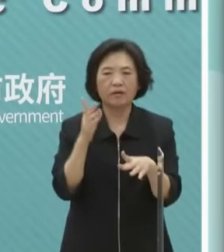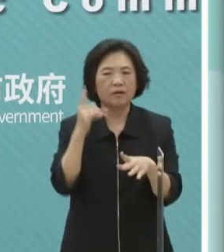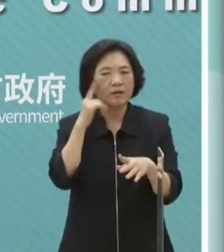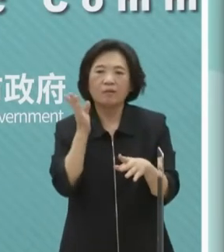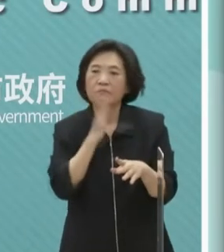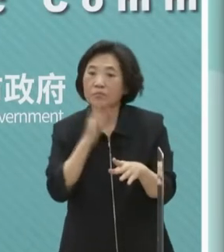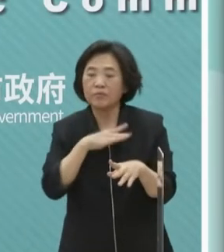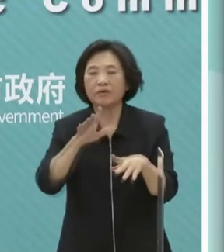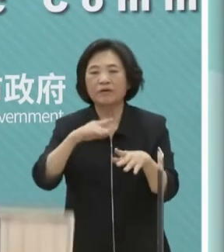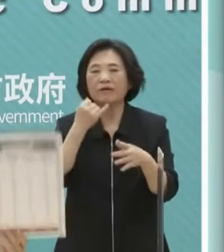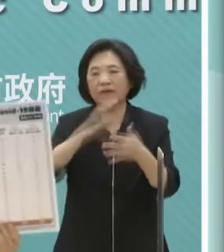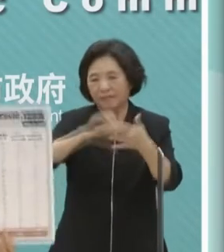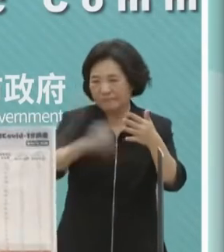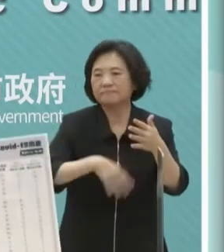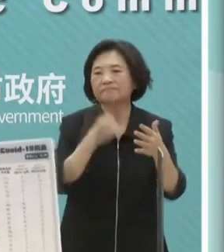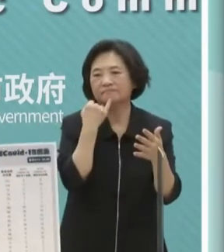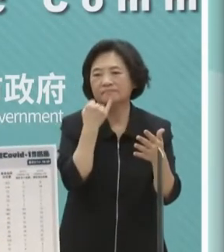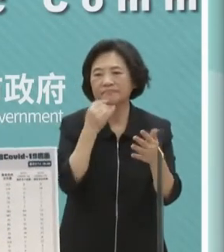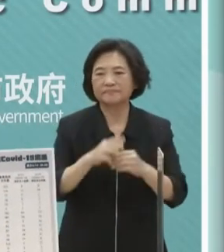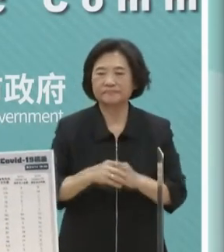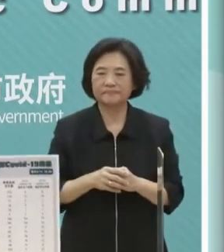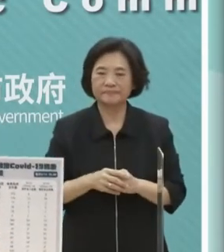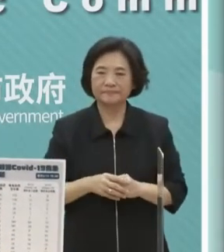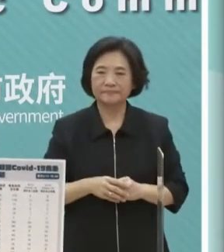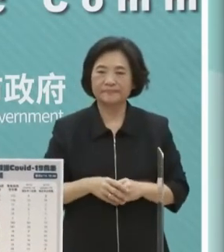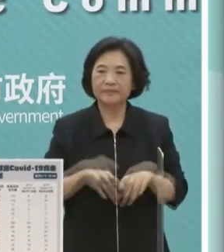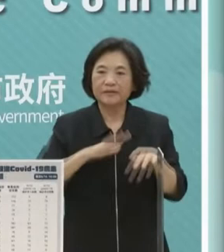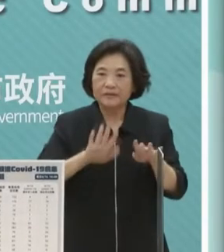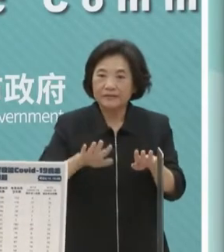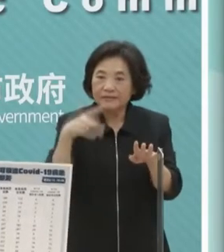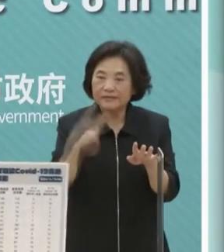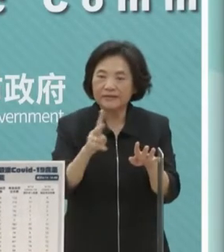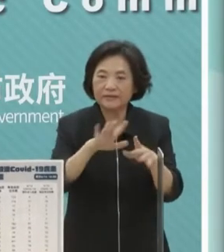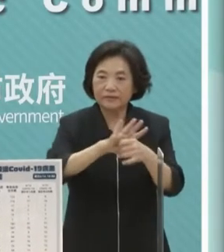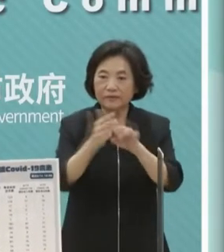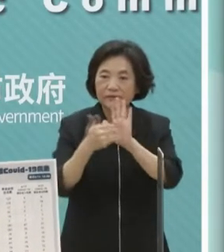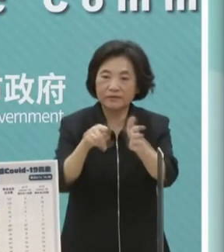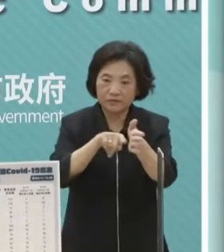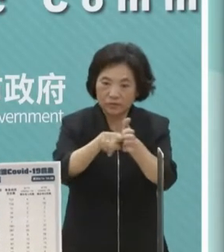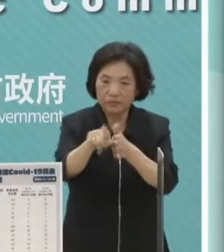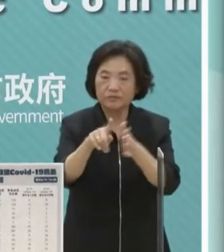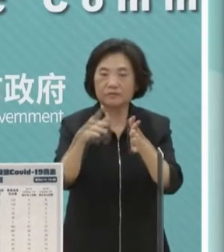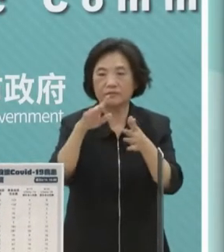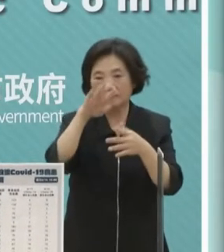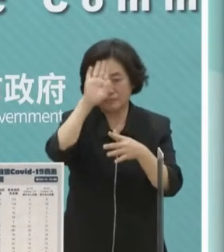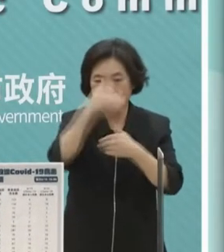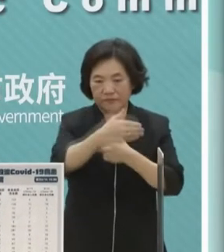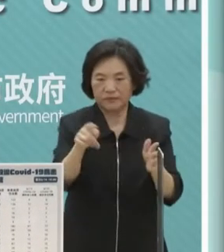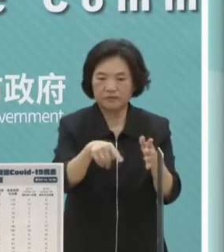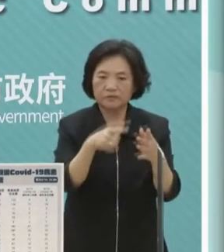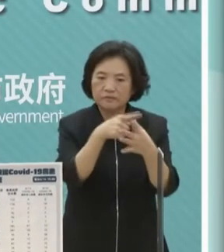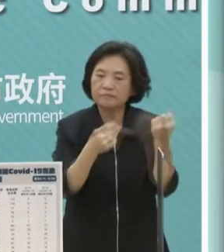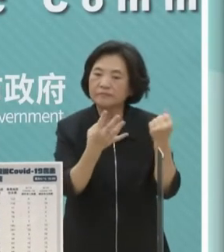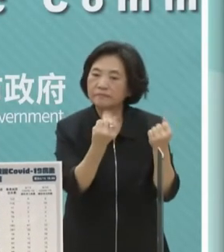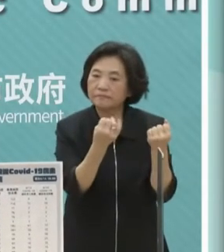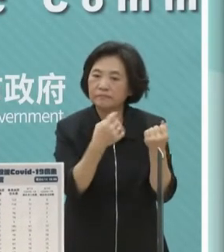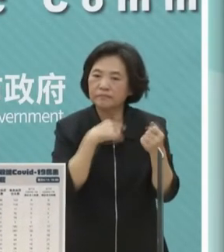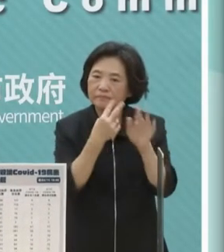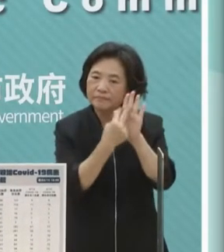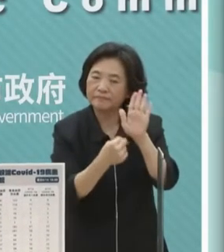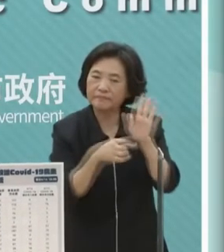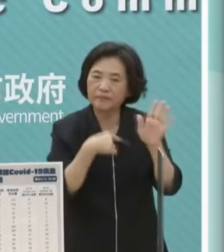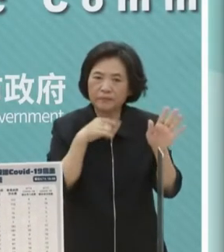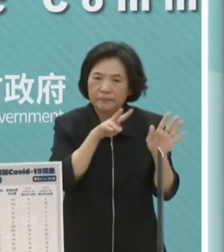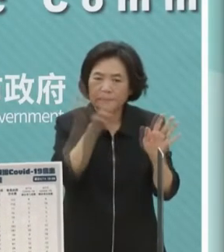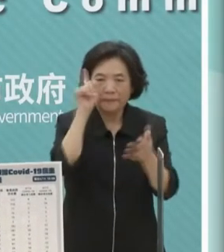那最重要是这样，看这个防疫专责病房的数量，那我们会监